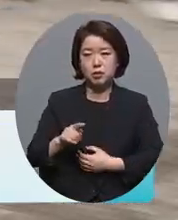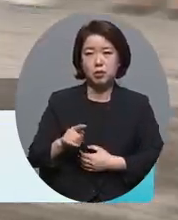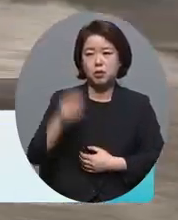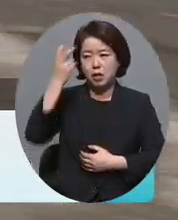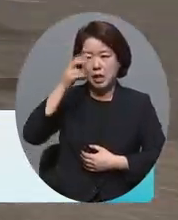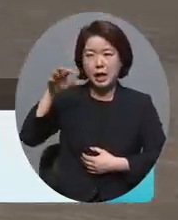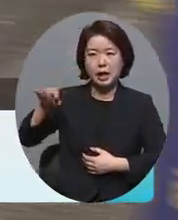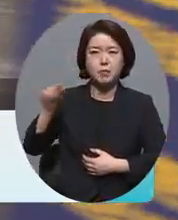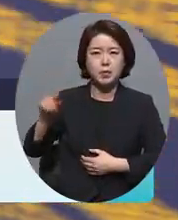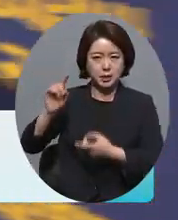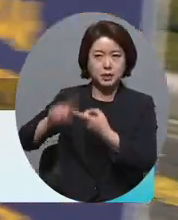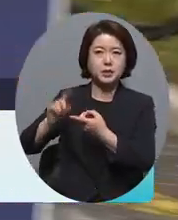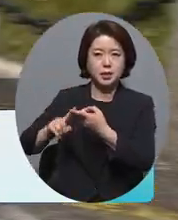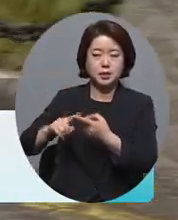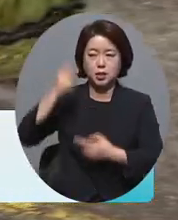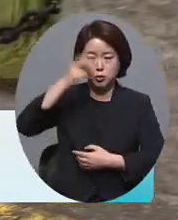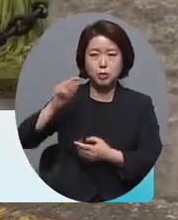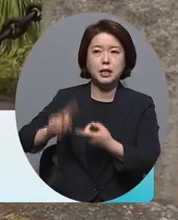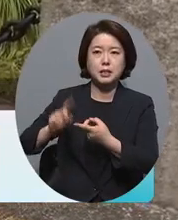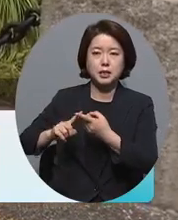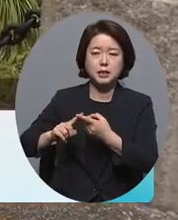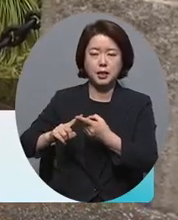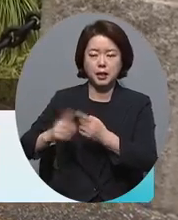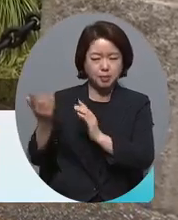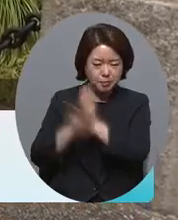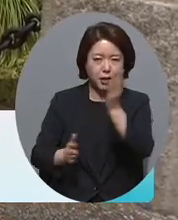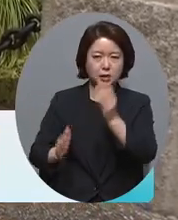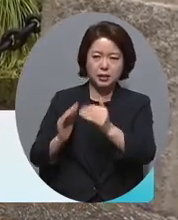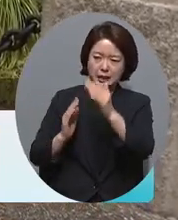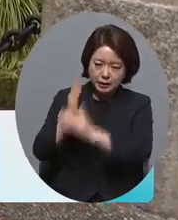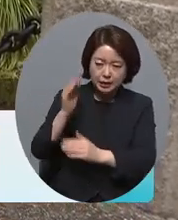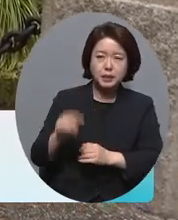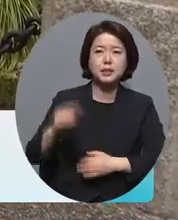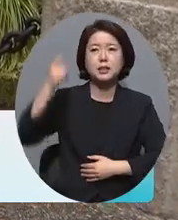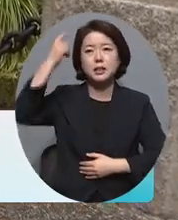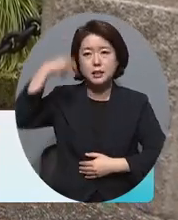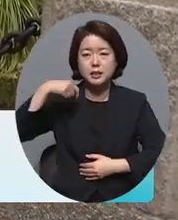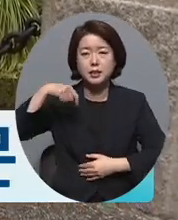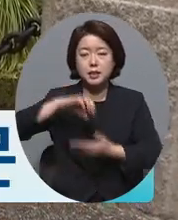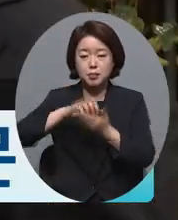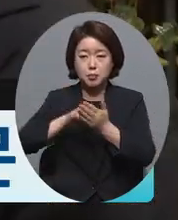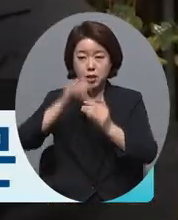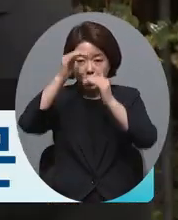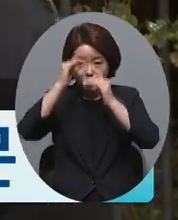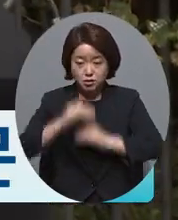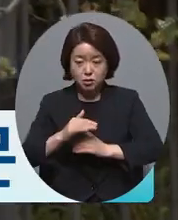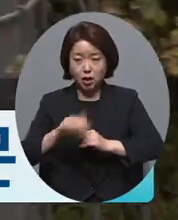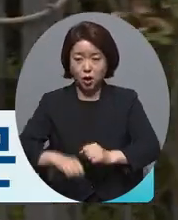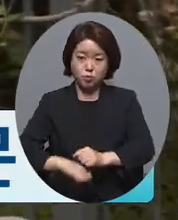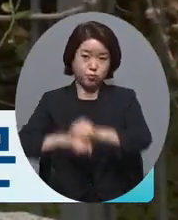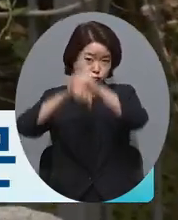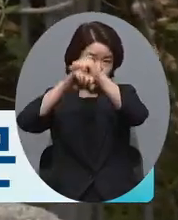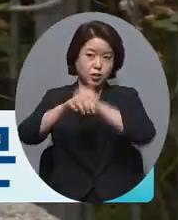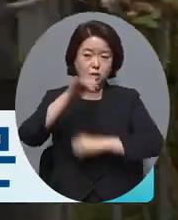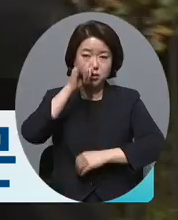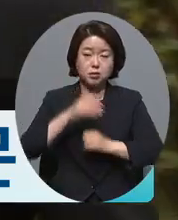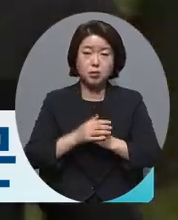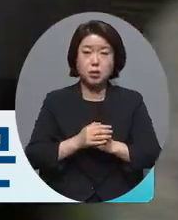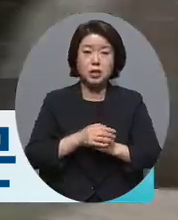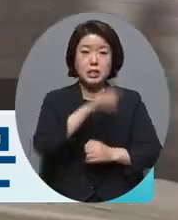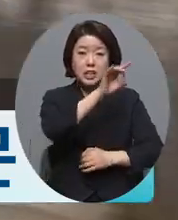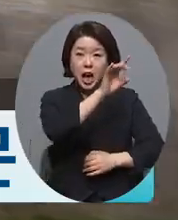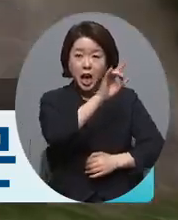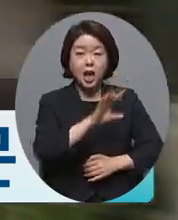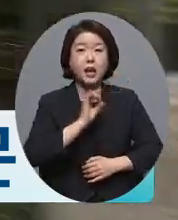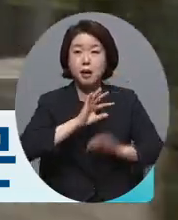감사원에 감사 자체 이런 조사 자체가 좀 부당하다라고 느낄만한 사안들이 사실 그동안 쌓여 왔다고 생각합니다 단순히 서해